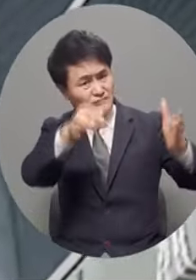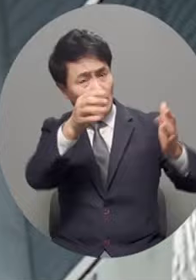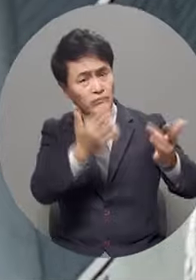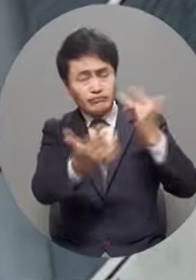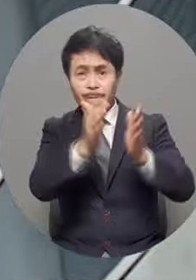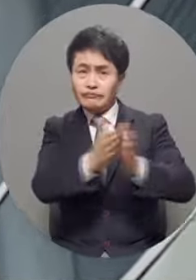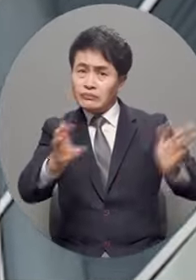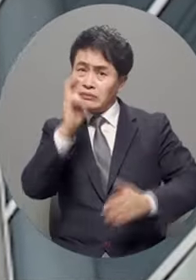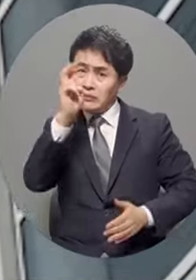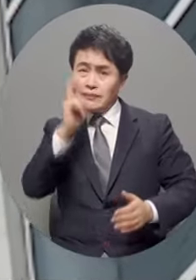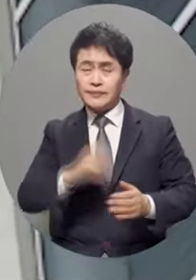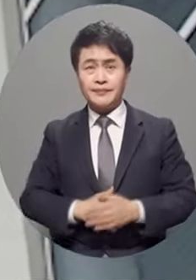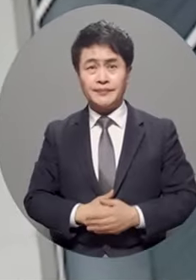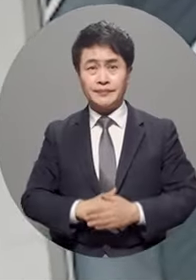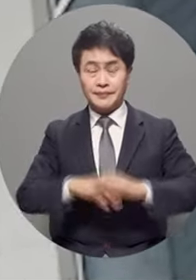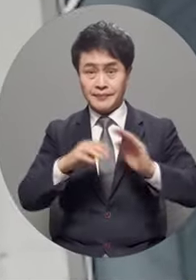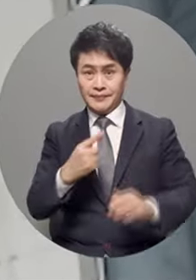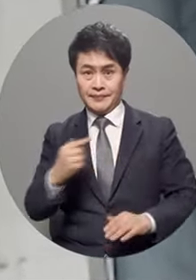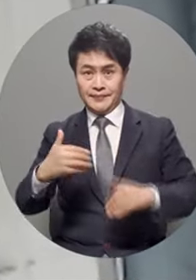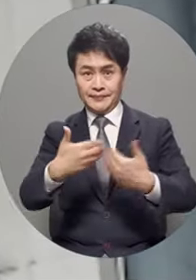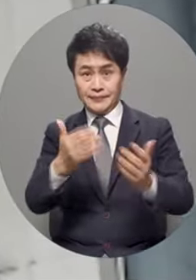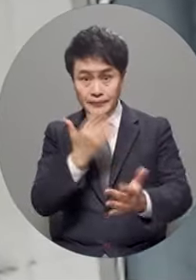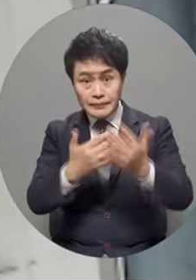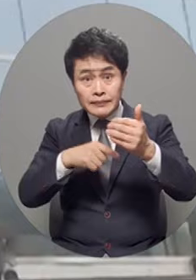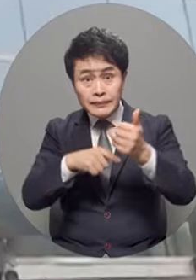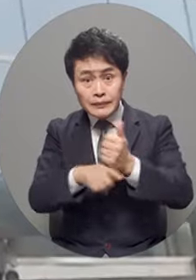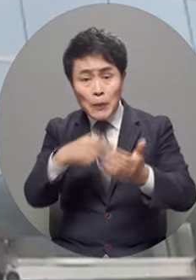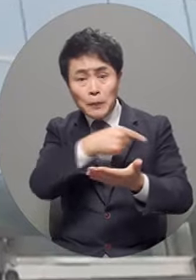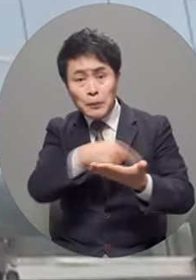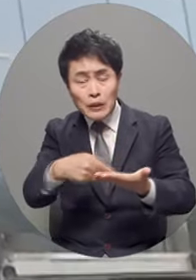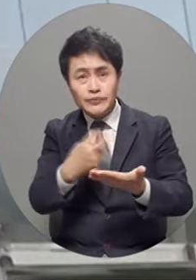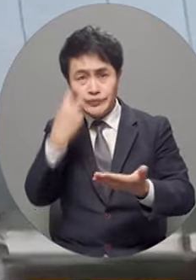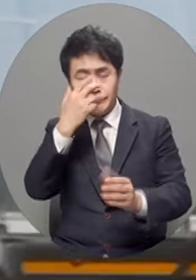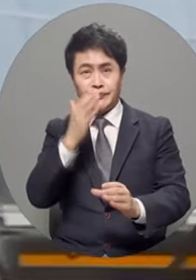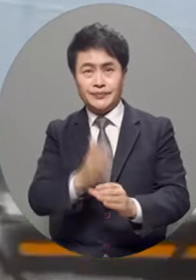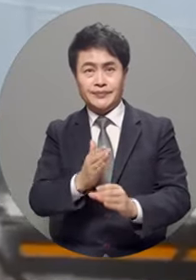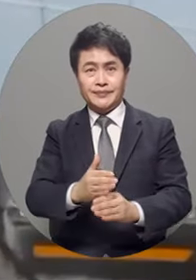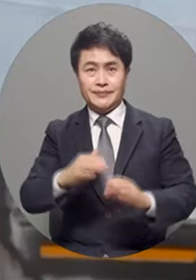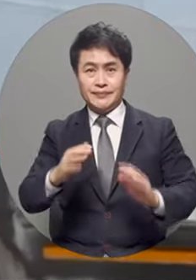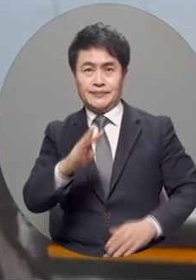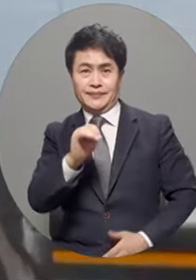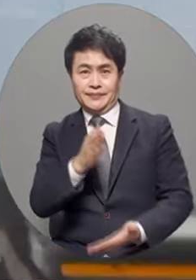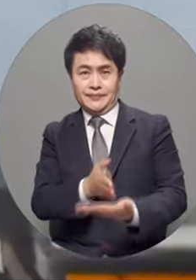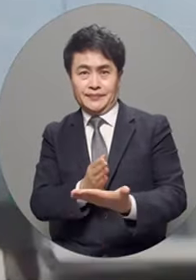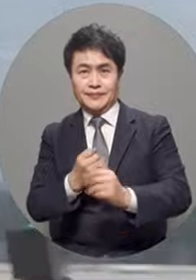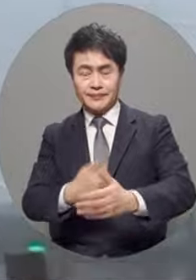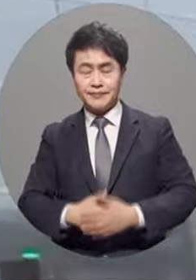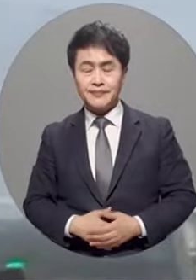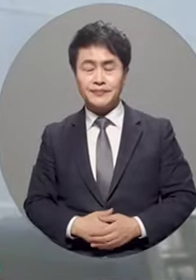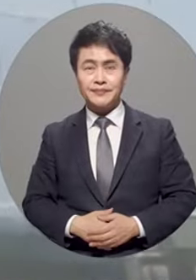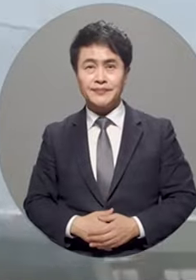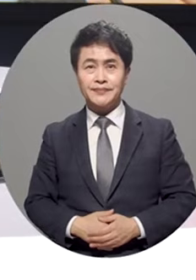것으로 파악됐습니다. 소방당국은 화재 원인과 피해 규모를 조사 중입니다. MBC 뉴스 구나연입니다.